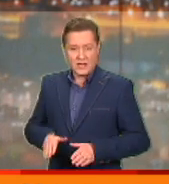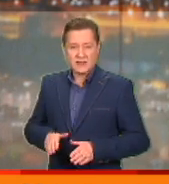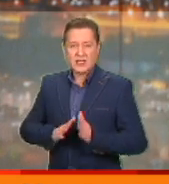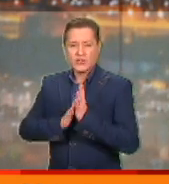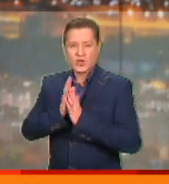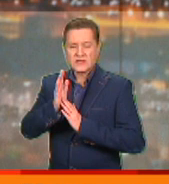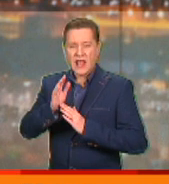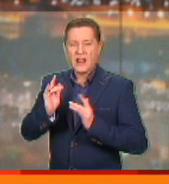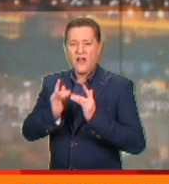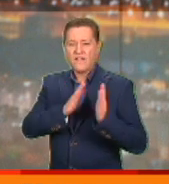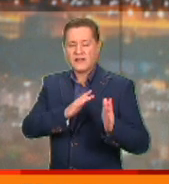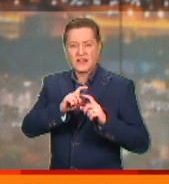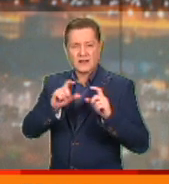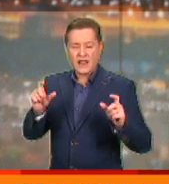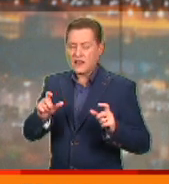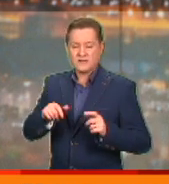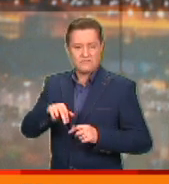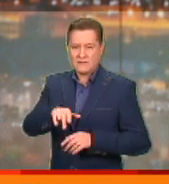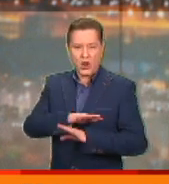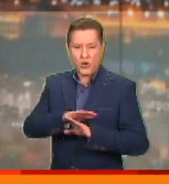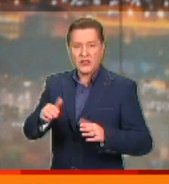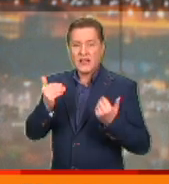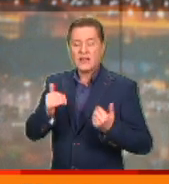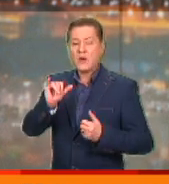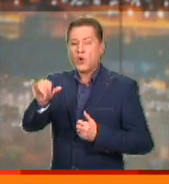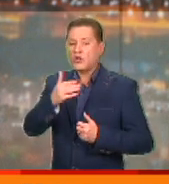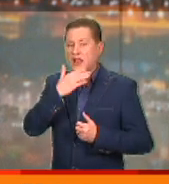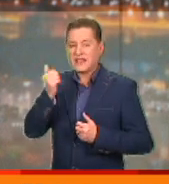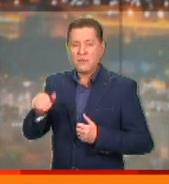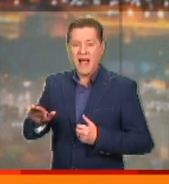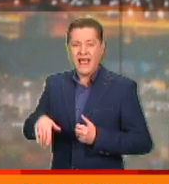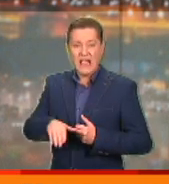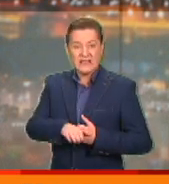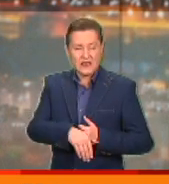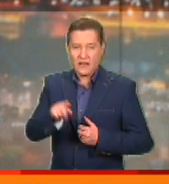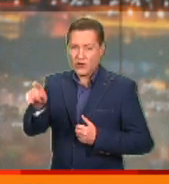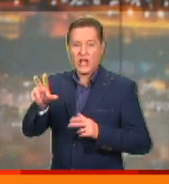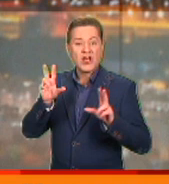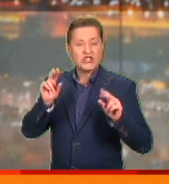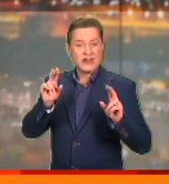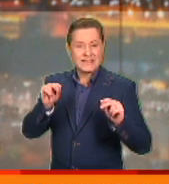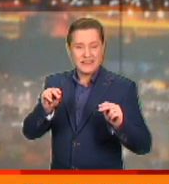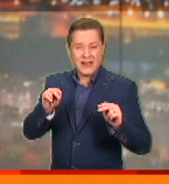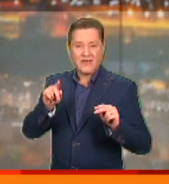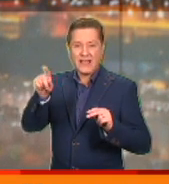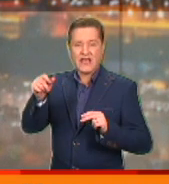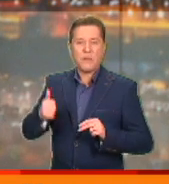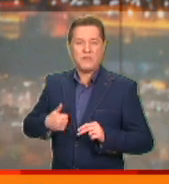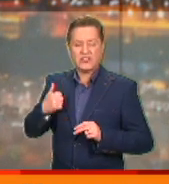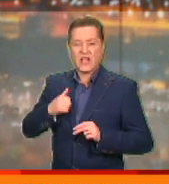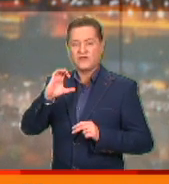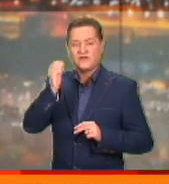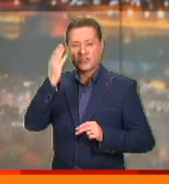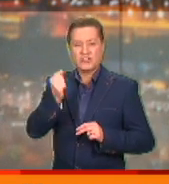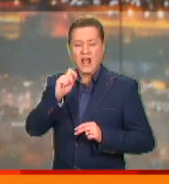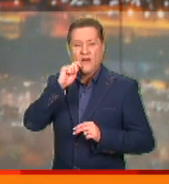в інтернаті і навіть не ходила. І хоча тепер у неї немає ніг, вона щаслива. І нею пишається і в США, і